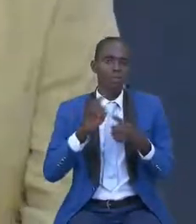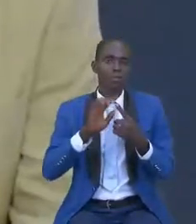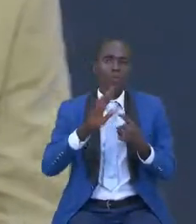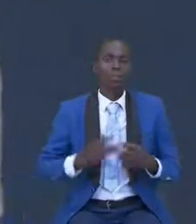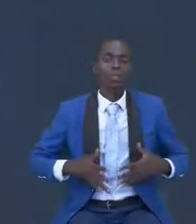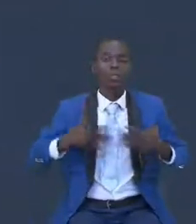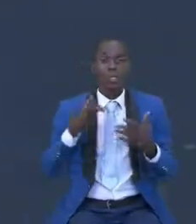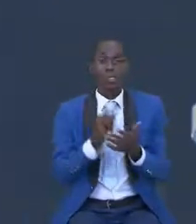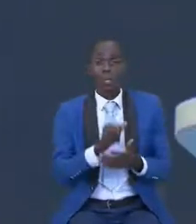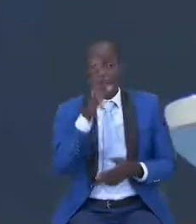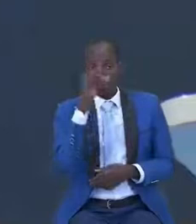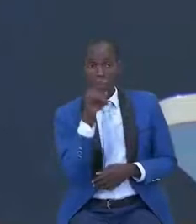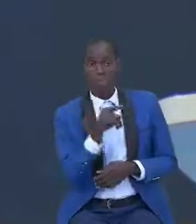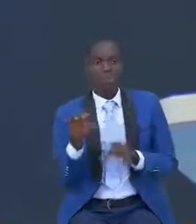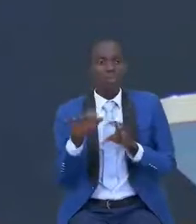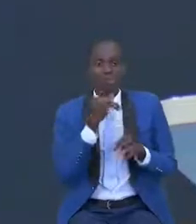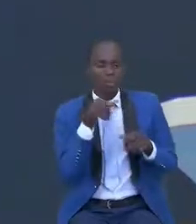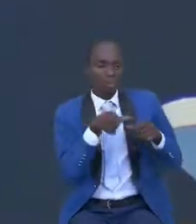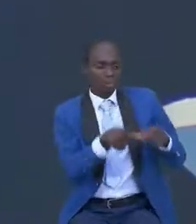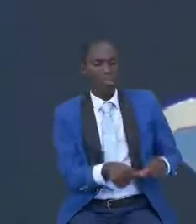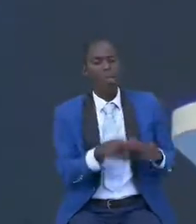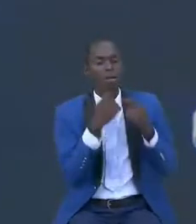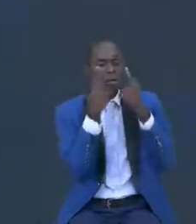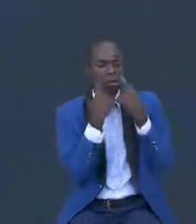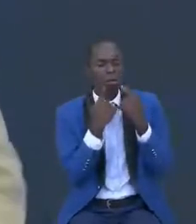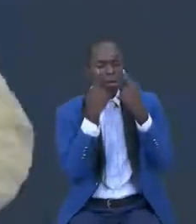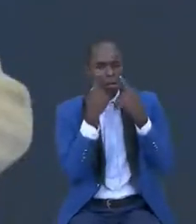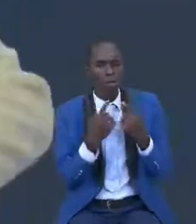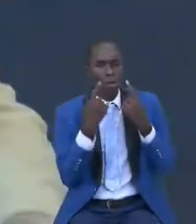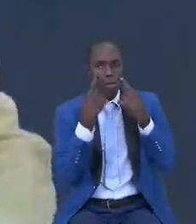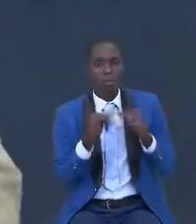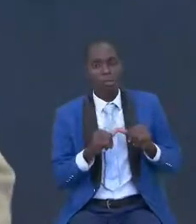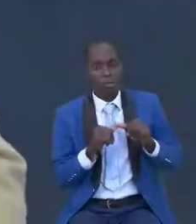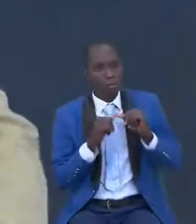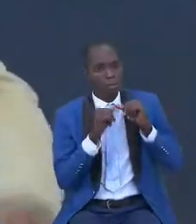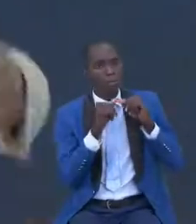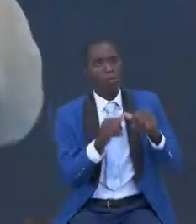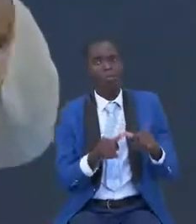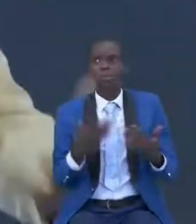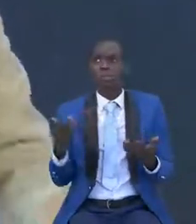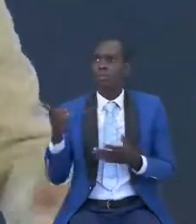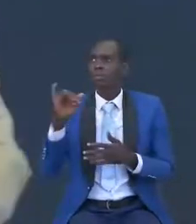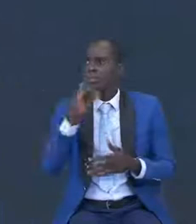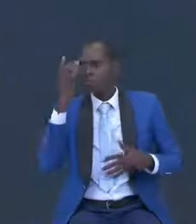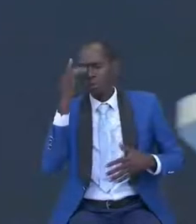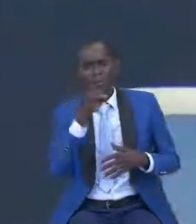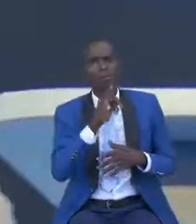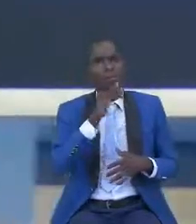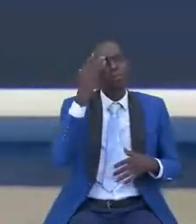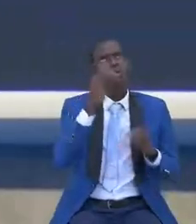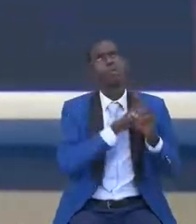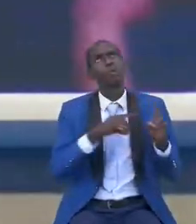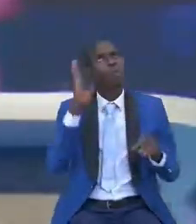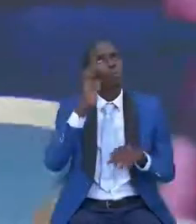apporte la délivrance dans ta vie. Alors, le monsieur n'est pas resté là-bas pleurant, pleurant, pleurant. Oh, mon serviteur malade,